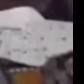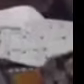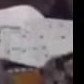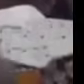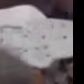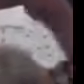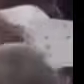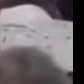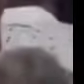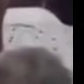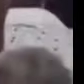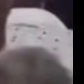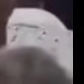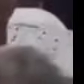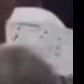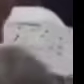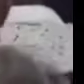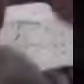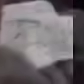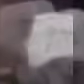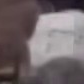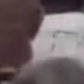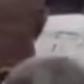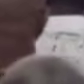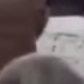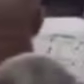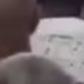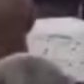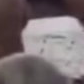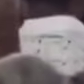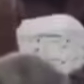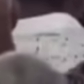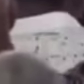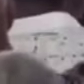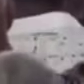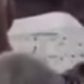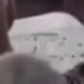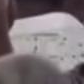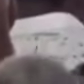isaendlovu wena wendlovu ayede